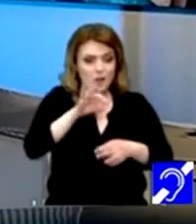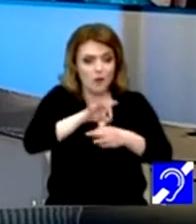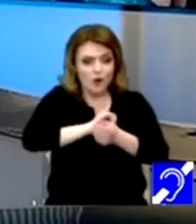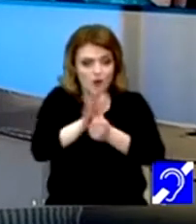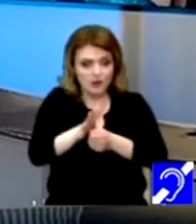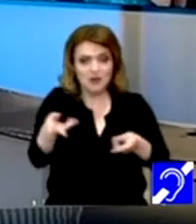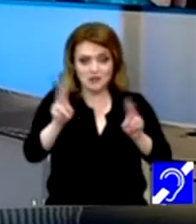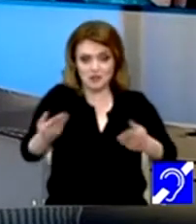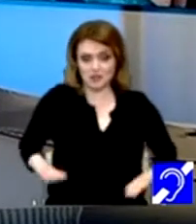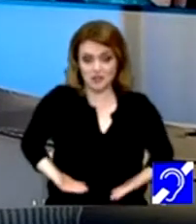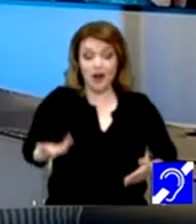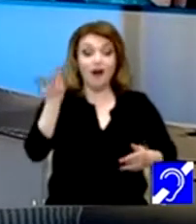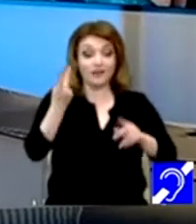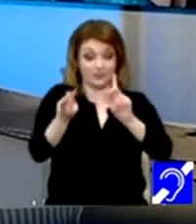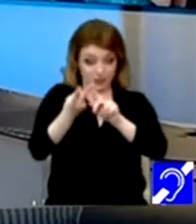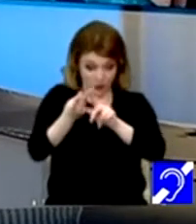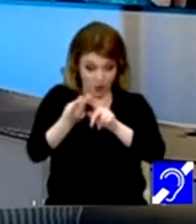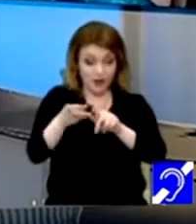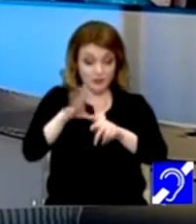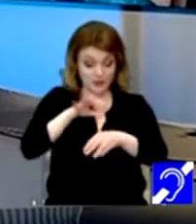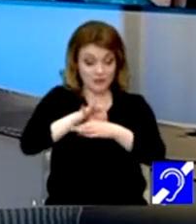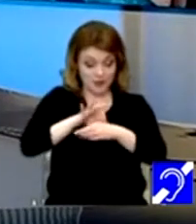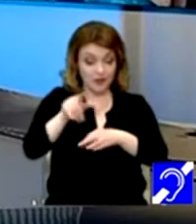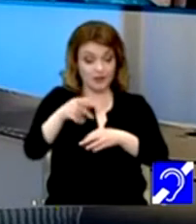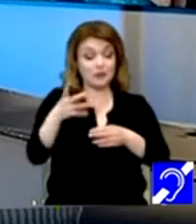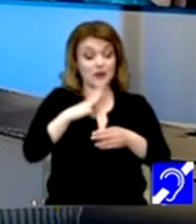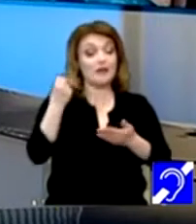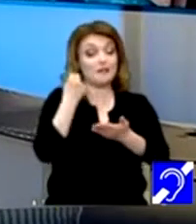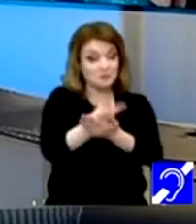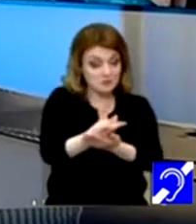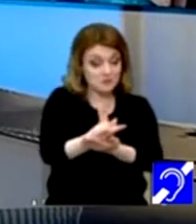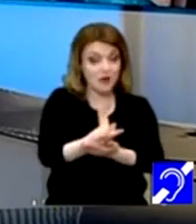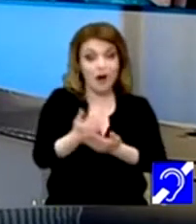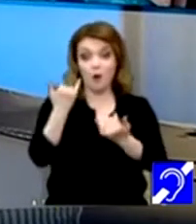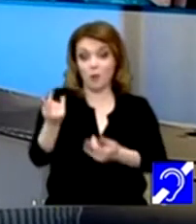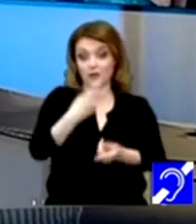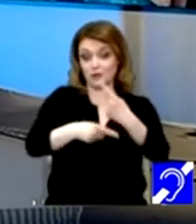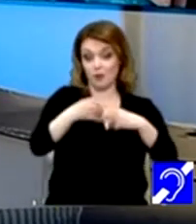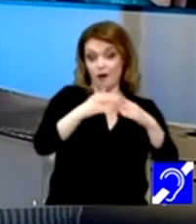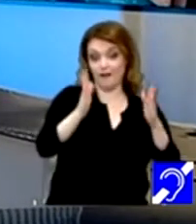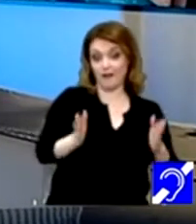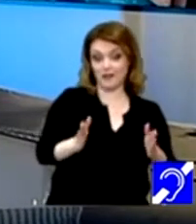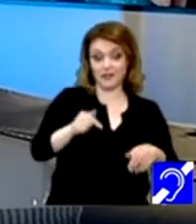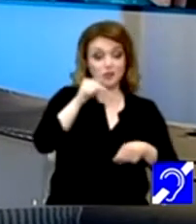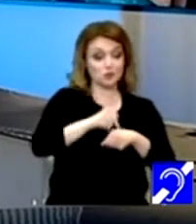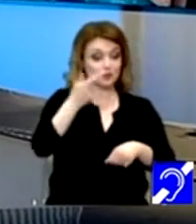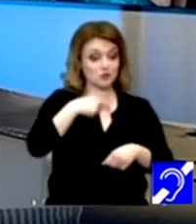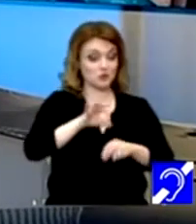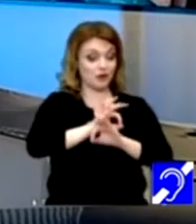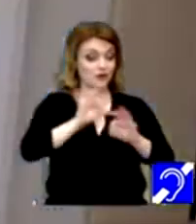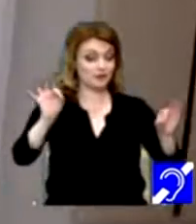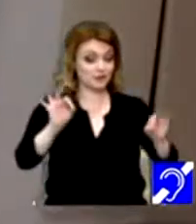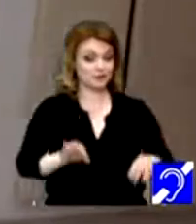chiar dacă la a doua infectare a avut nevoie de internare la terapie intensivă, acum este din nou acasă și se simte bine.